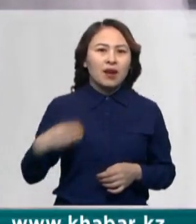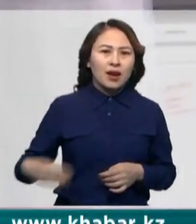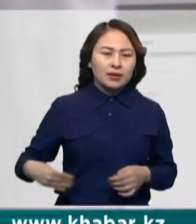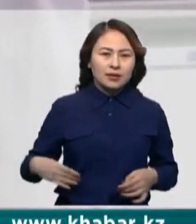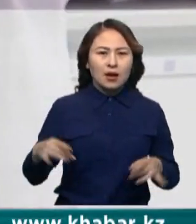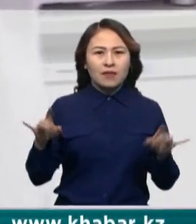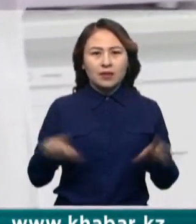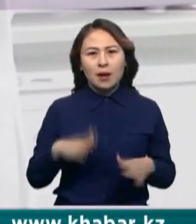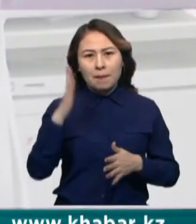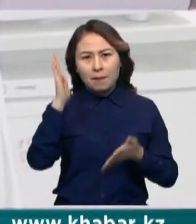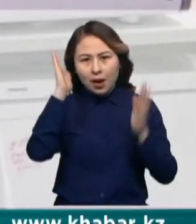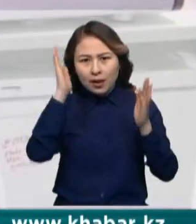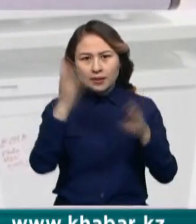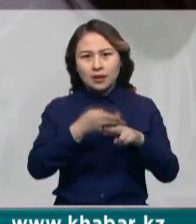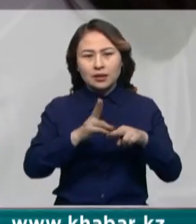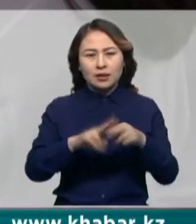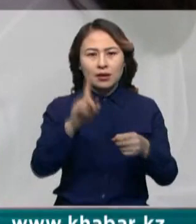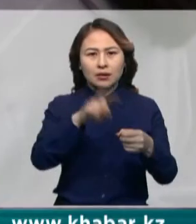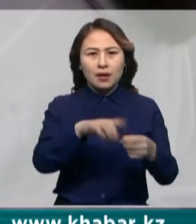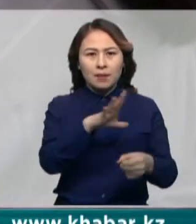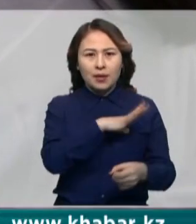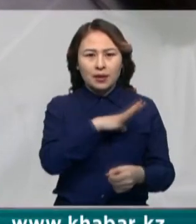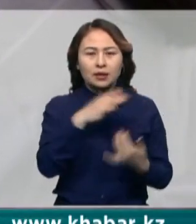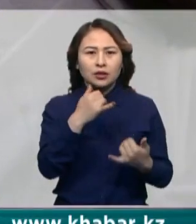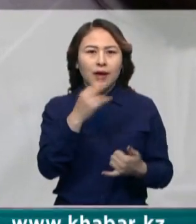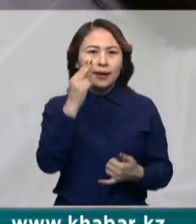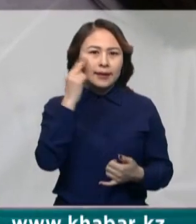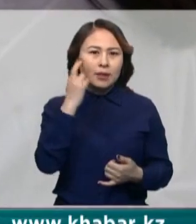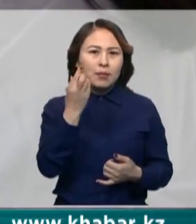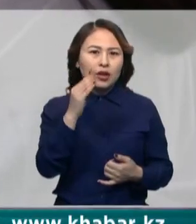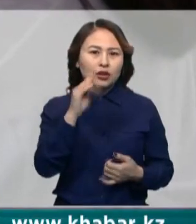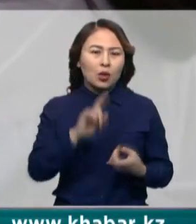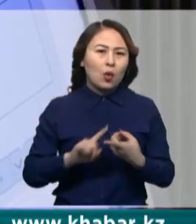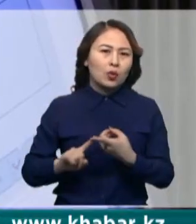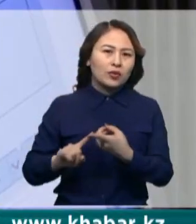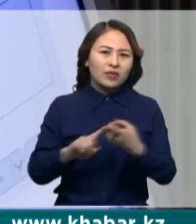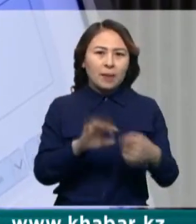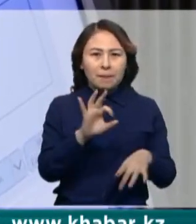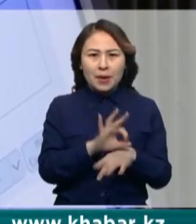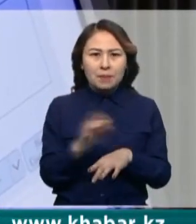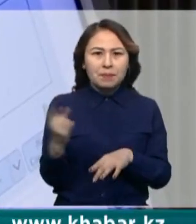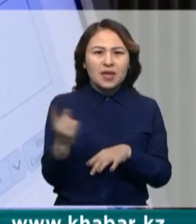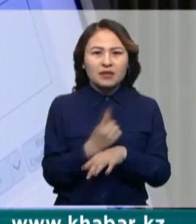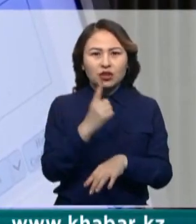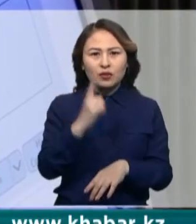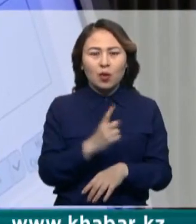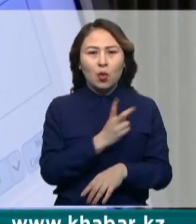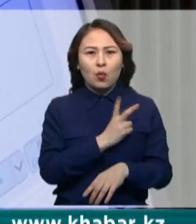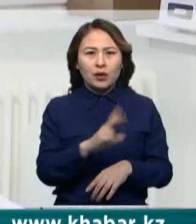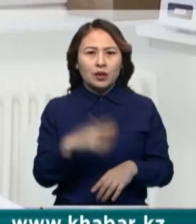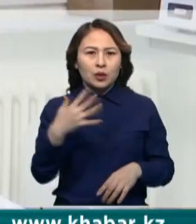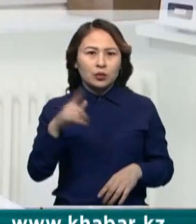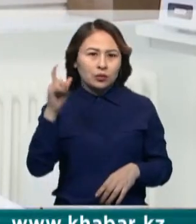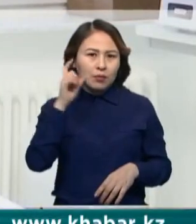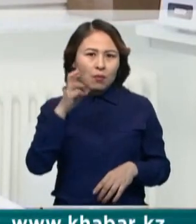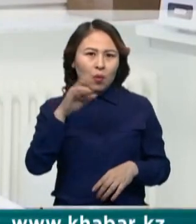Франция, Австралия мен Малайзияда да тіркелді. Ал Қытай астанасы Бейжіңде коронавирустан алғашқы адам көз жұмды. 50 жастағы марқұм